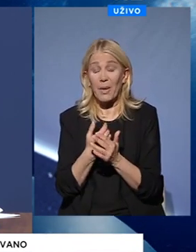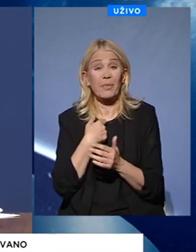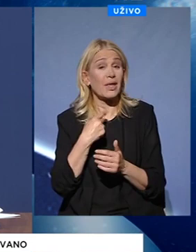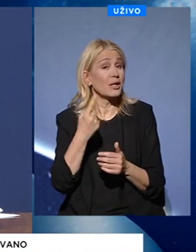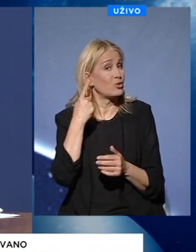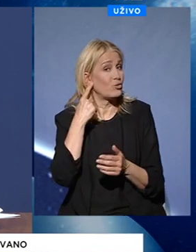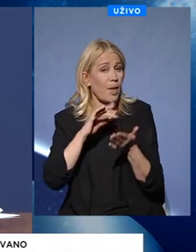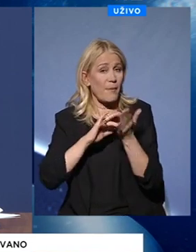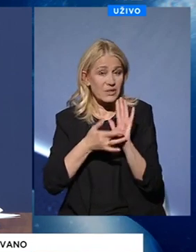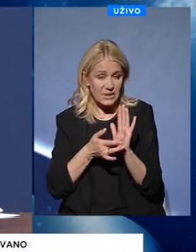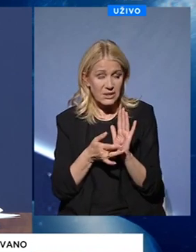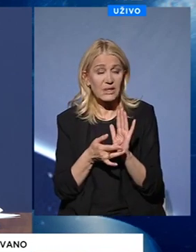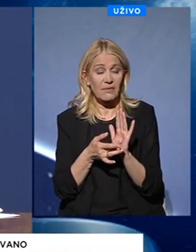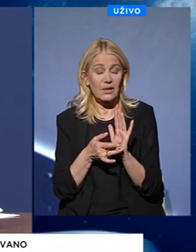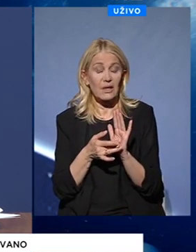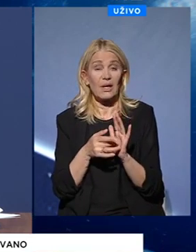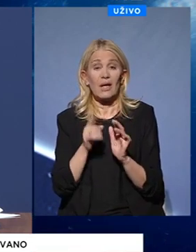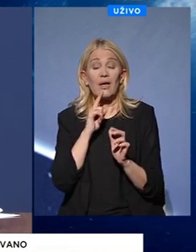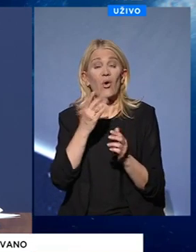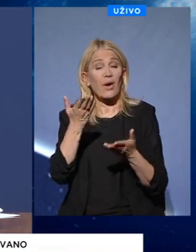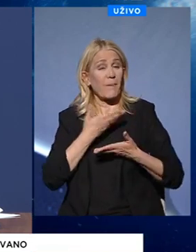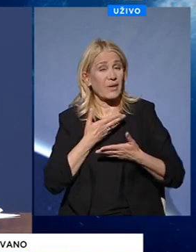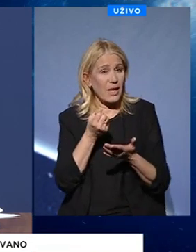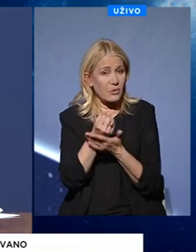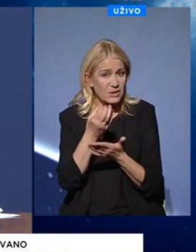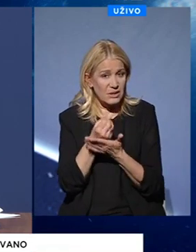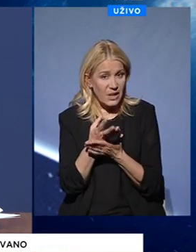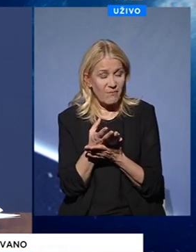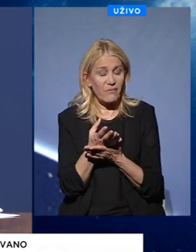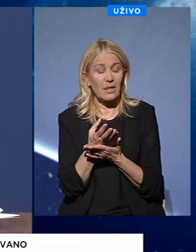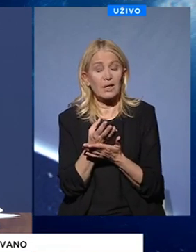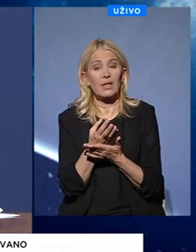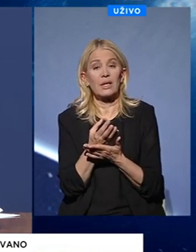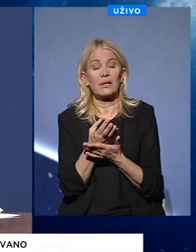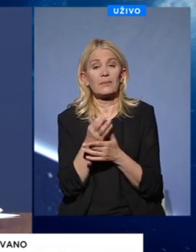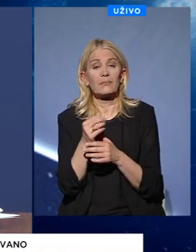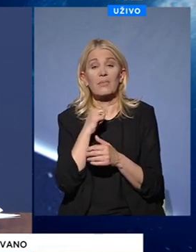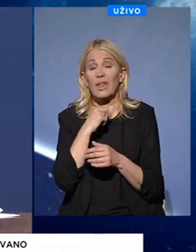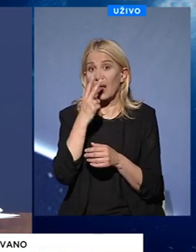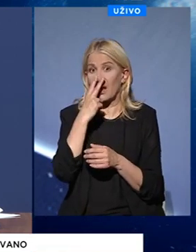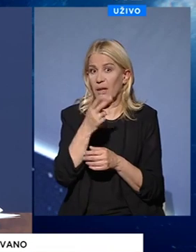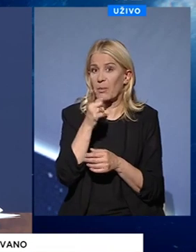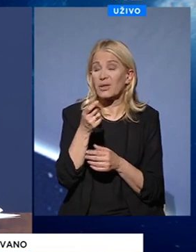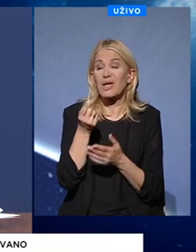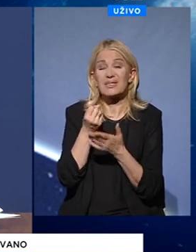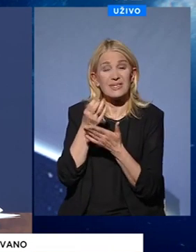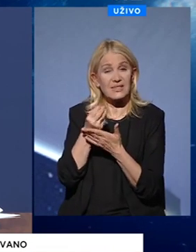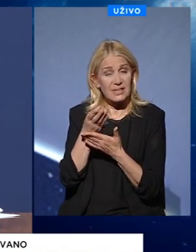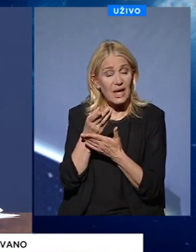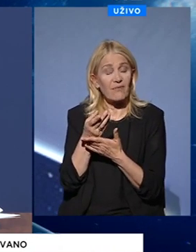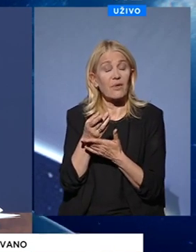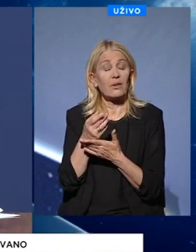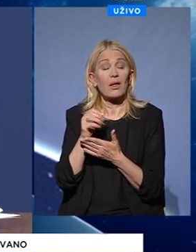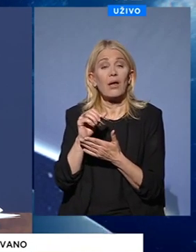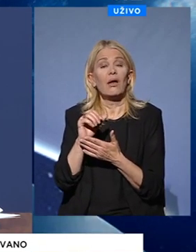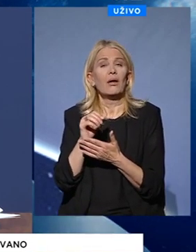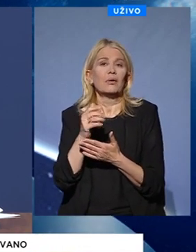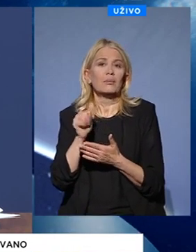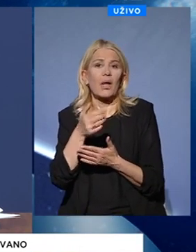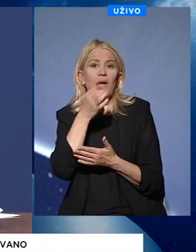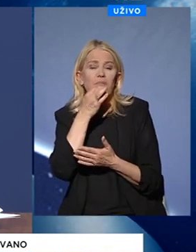sve koji nam daju savete i gledamo da te sve savete